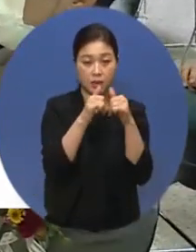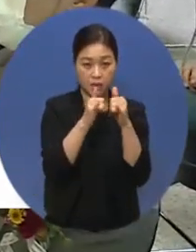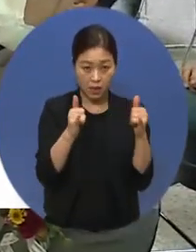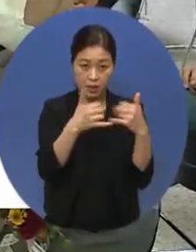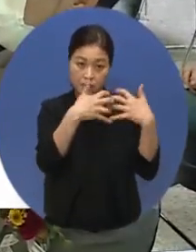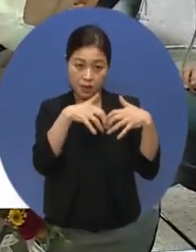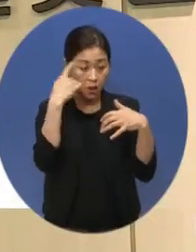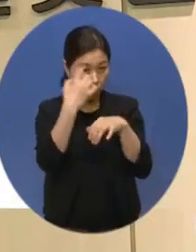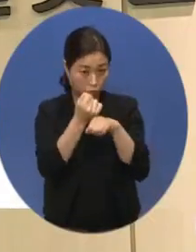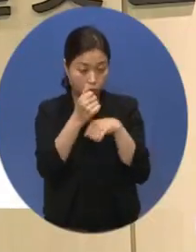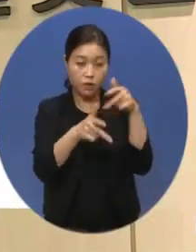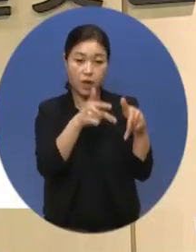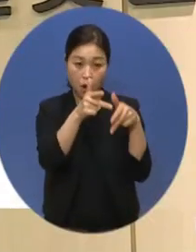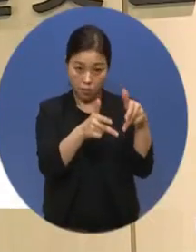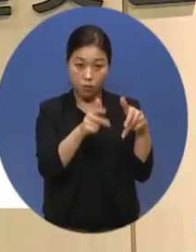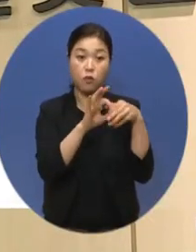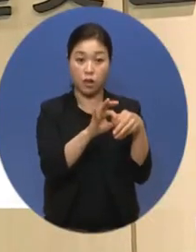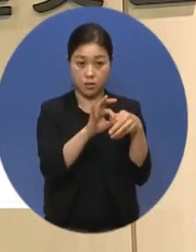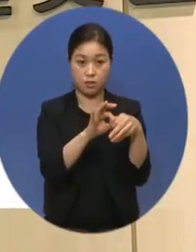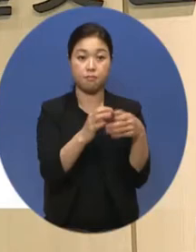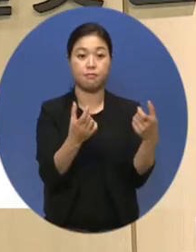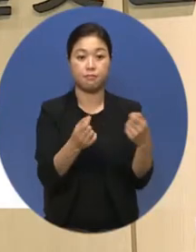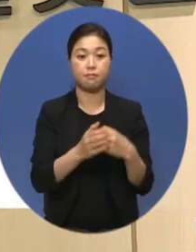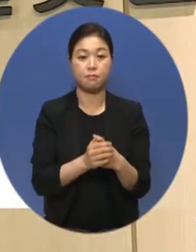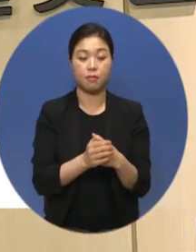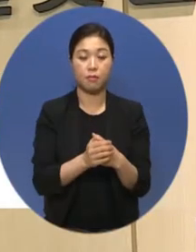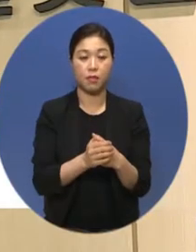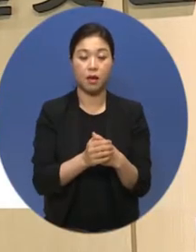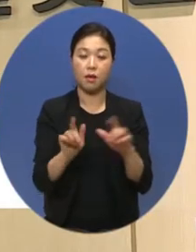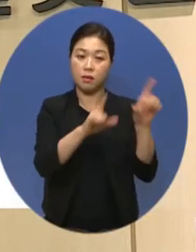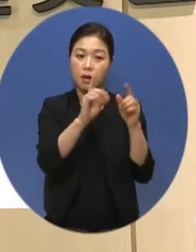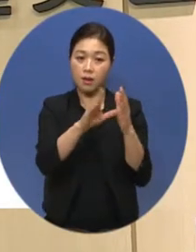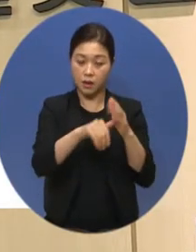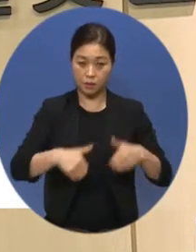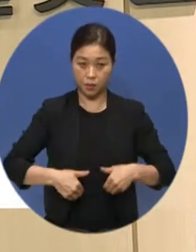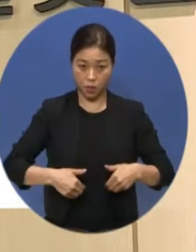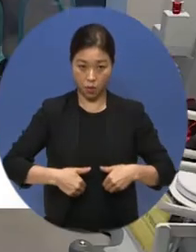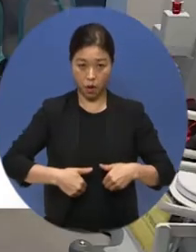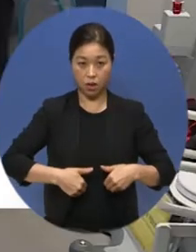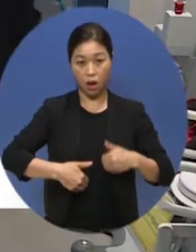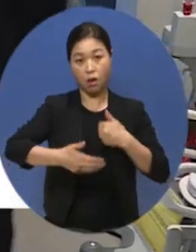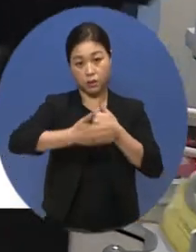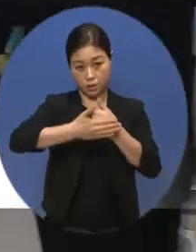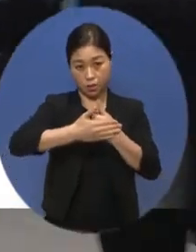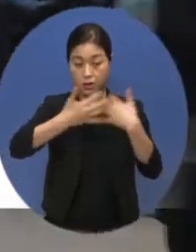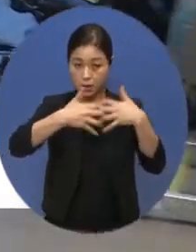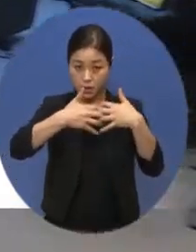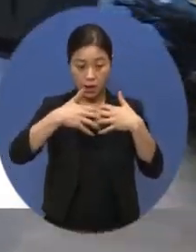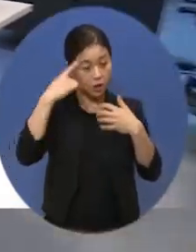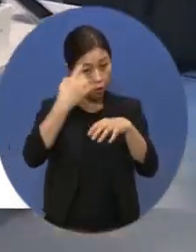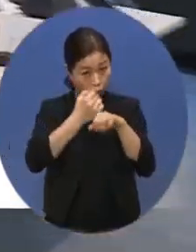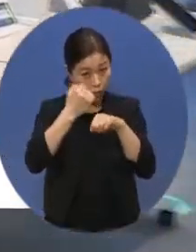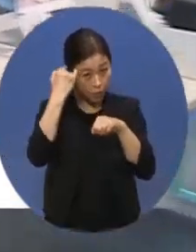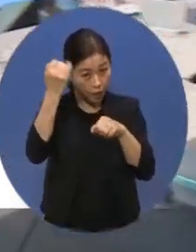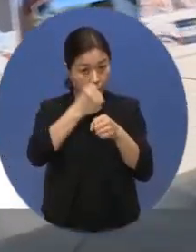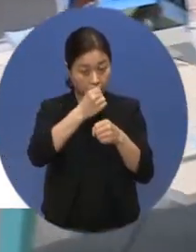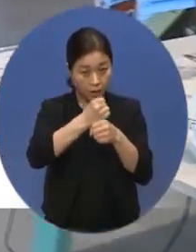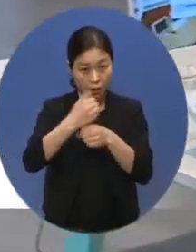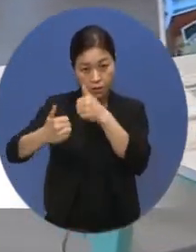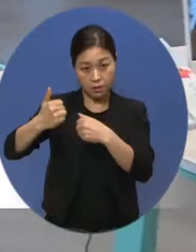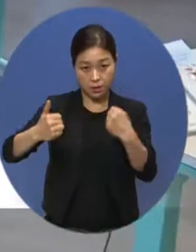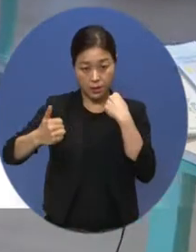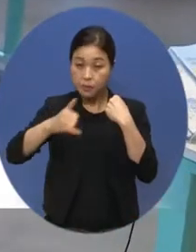보조기기 연구개발 사업의 일환으로 실생활에 필수적인 보조기기 연구개발을 통해 경쟁력 있는 제품